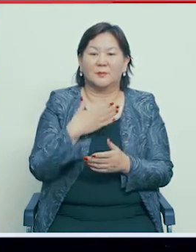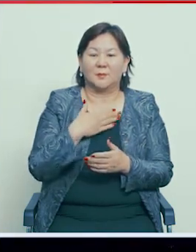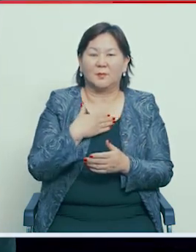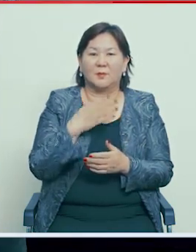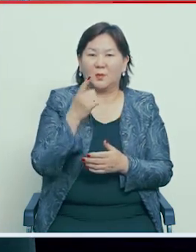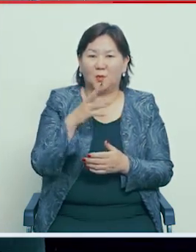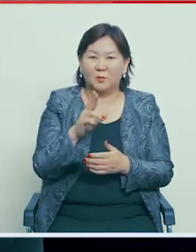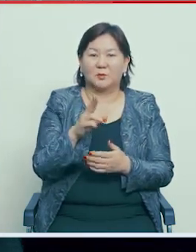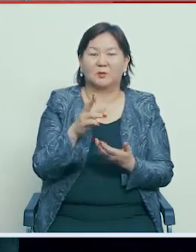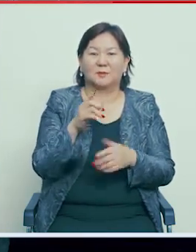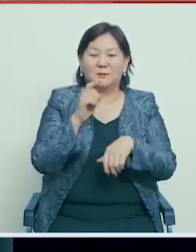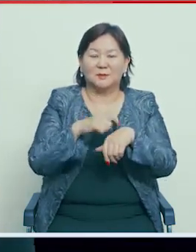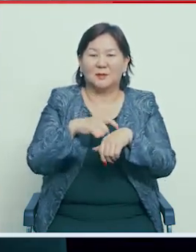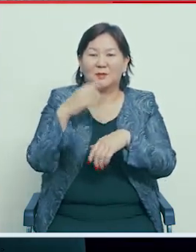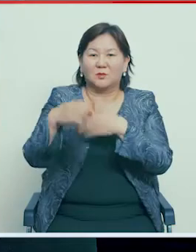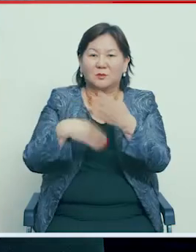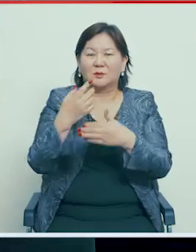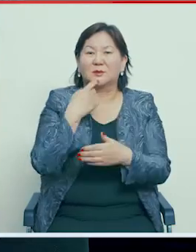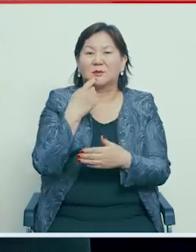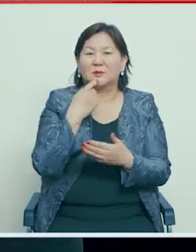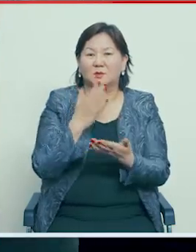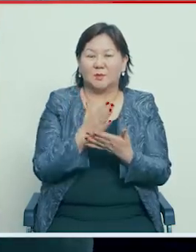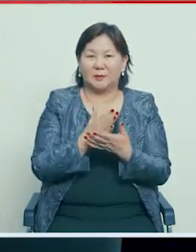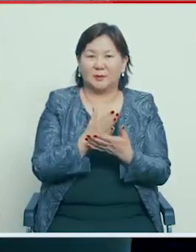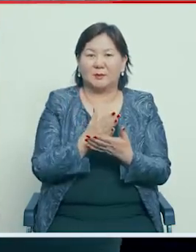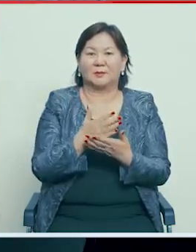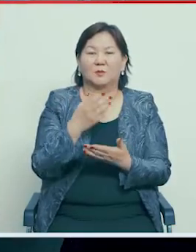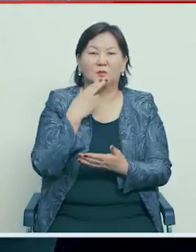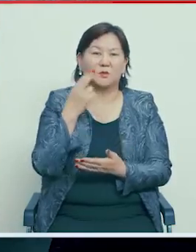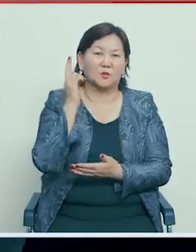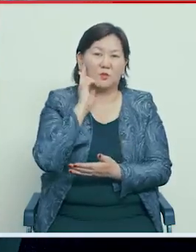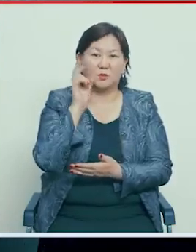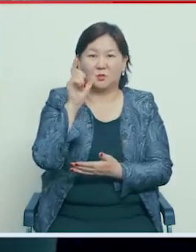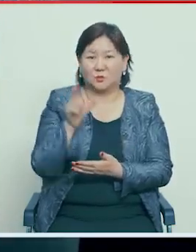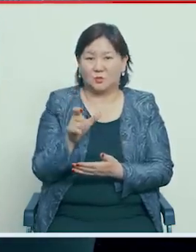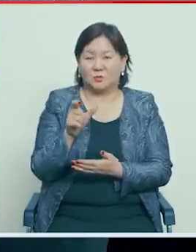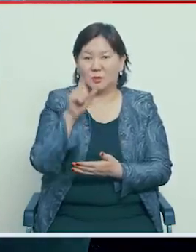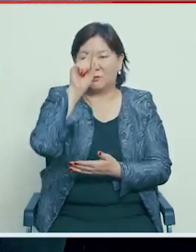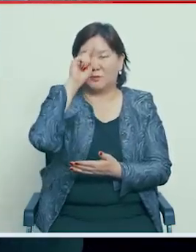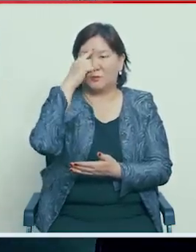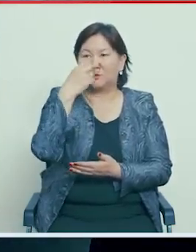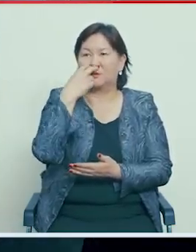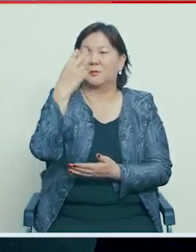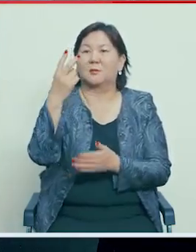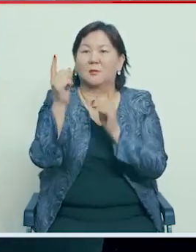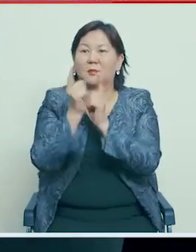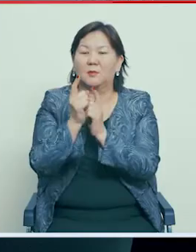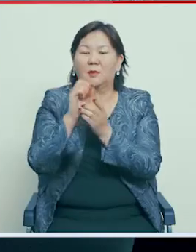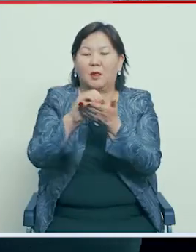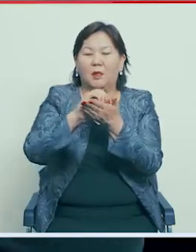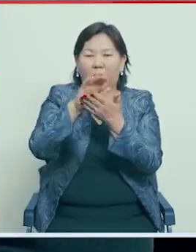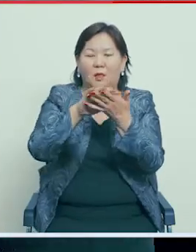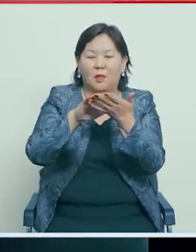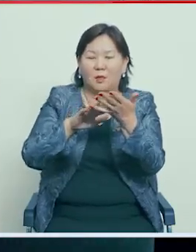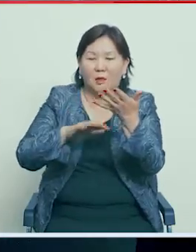Миний хувьд болохоор нөгөө цаг хугацааны асуудал хэцүү байдаг штэ. Сонсохгүй хүн чи одоо эмнэлэгтээ эмчид очиж харцгаар нөгөө бицээр